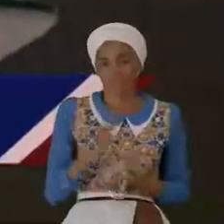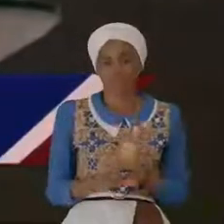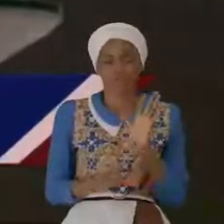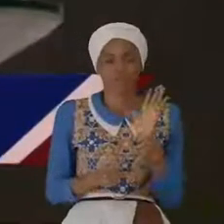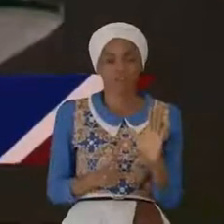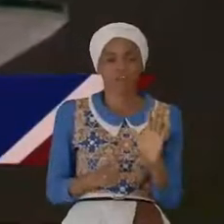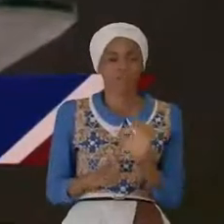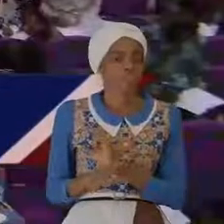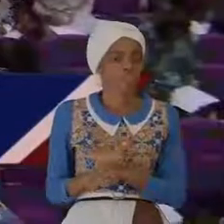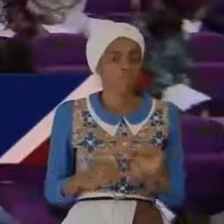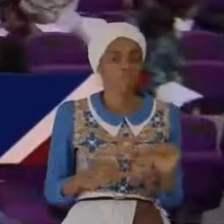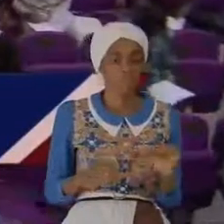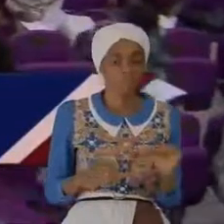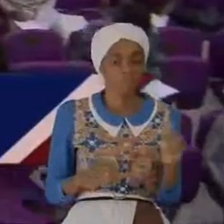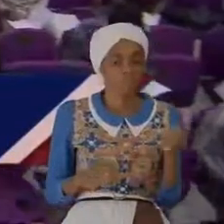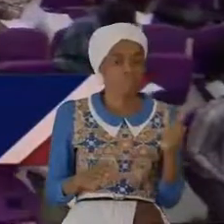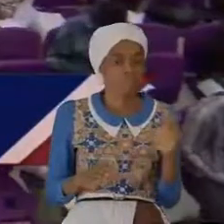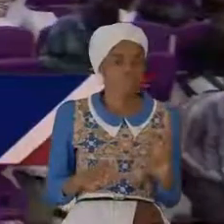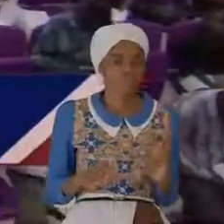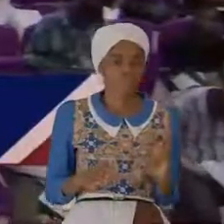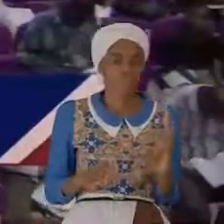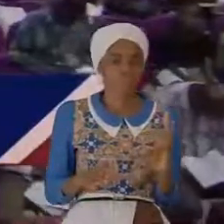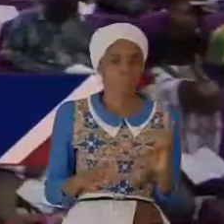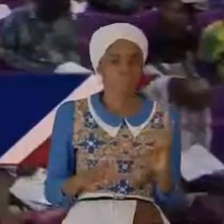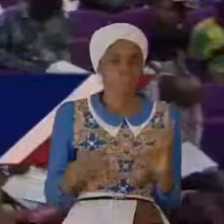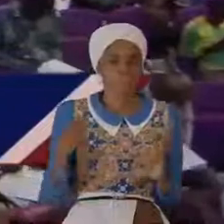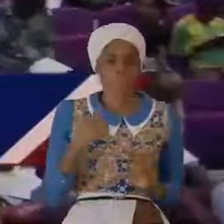5, verset 16.